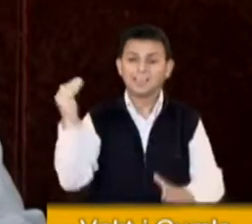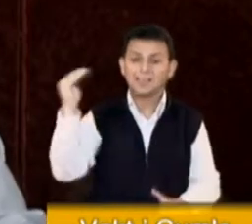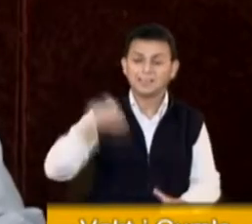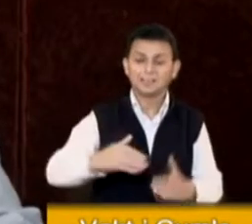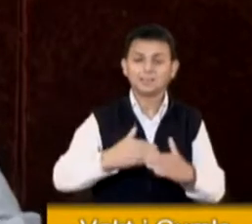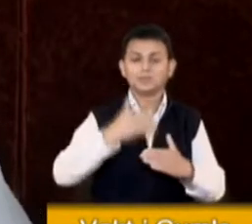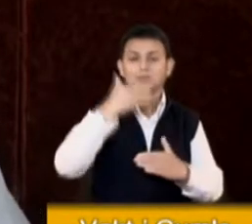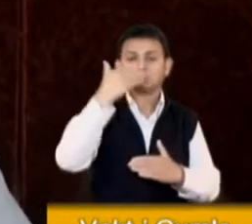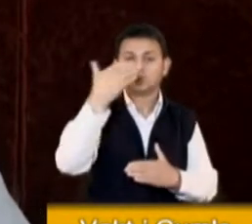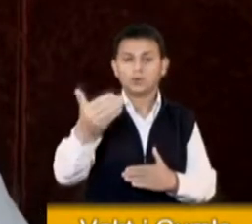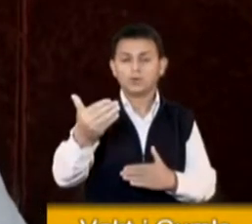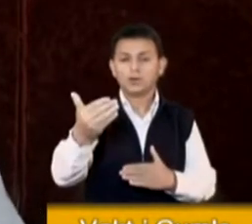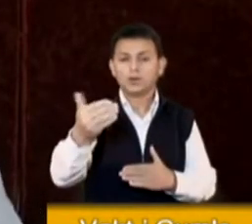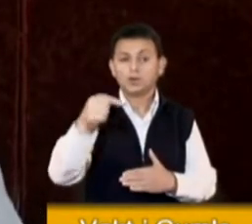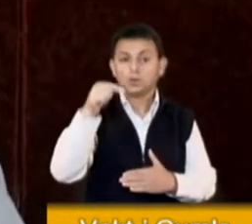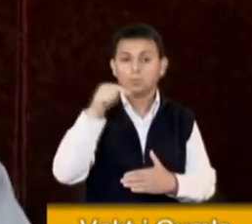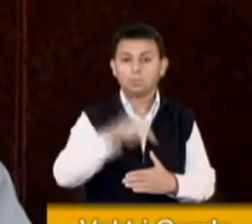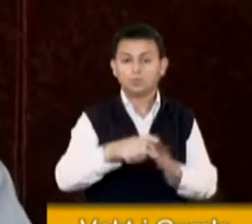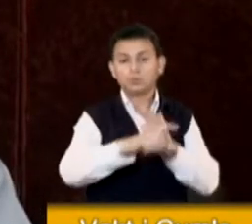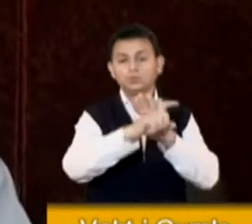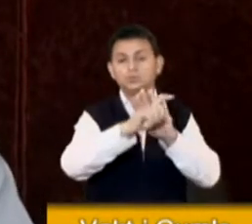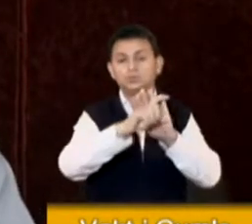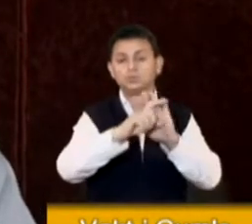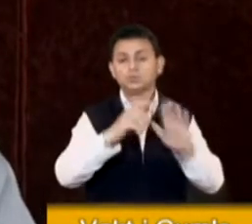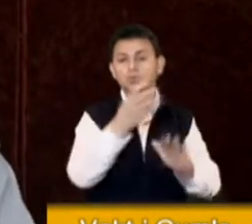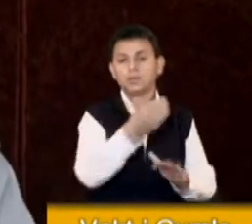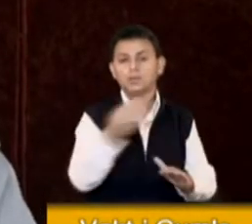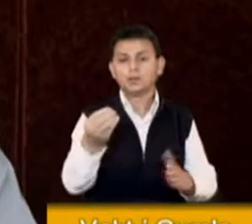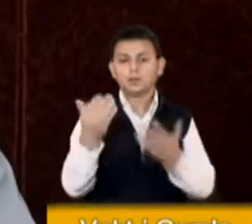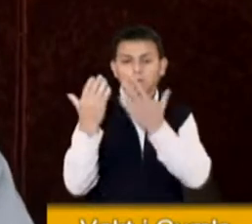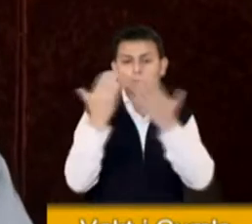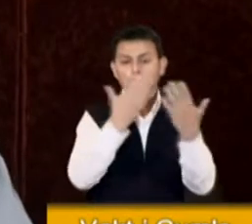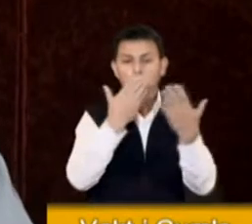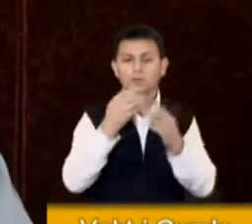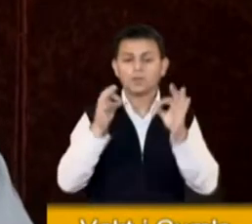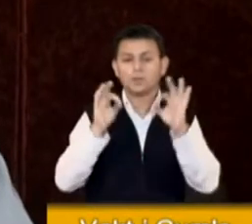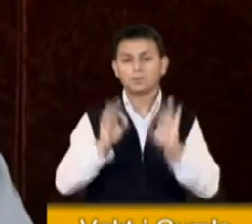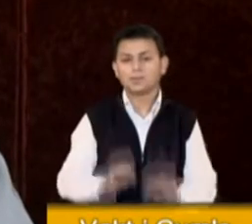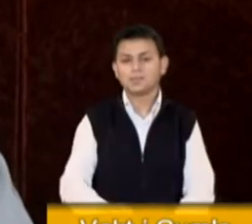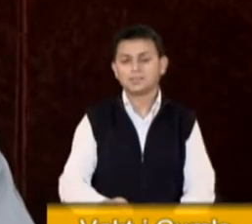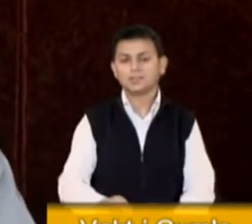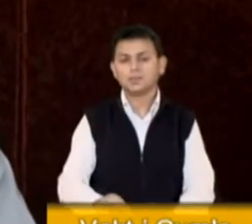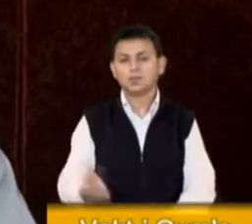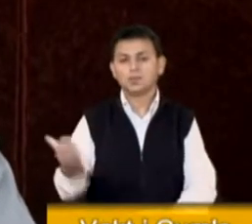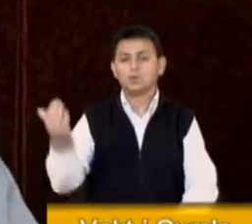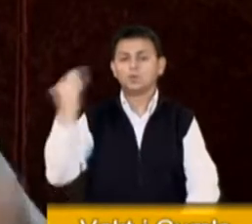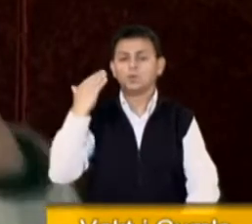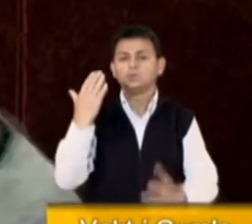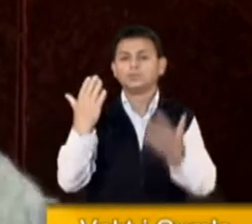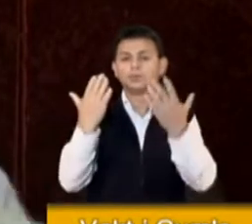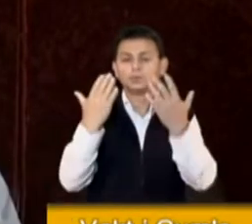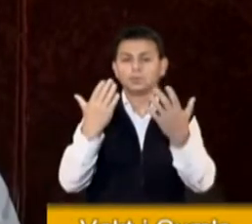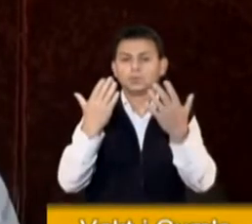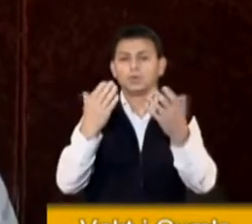duayı bıraktı. Demek ki nazarın etkisinden, isabet-i ayinden,